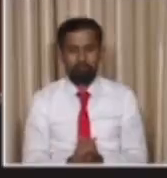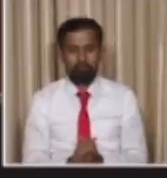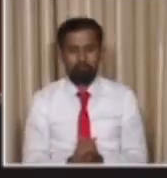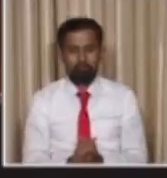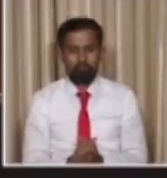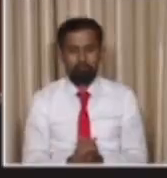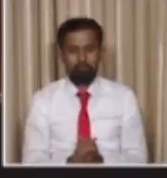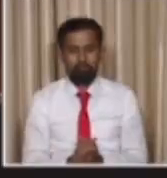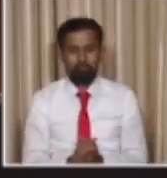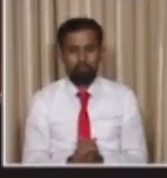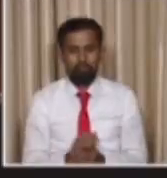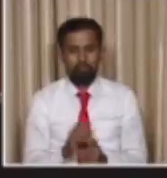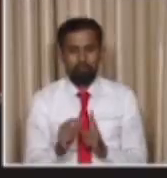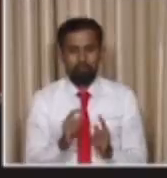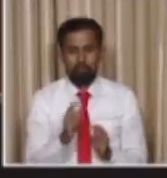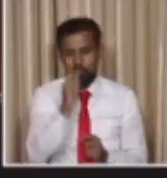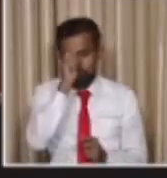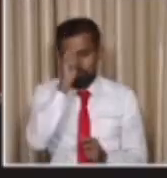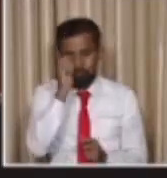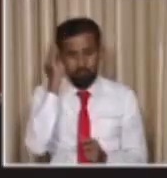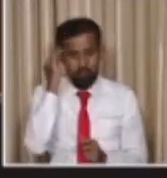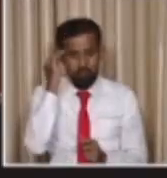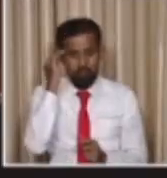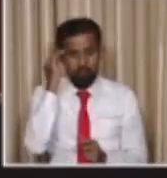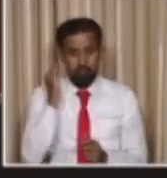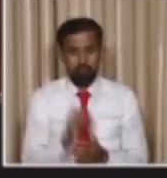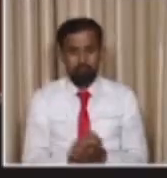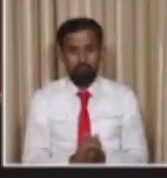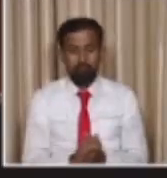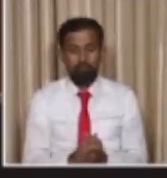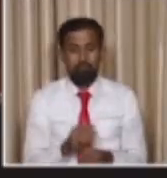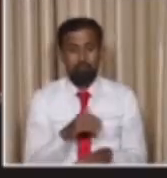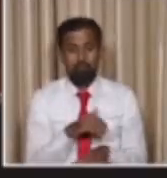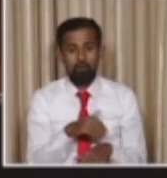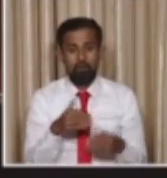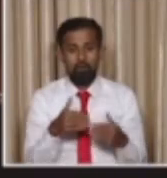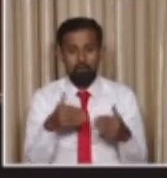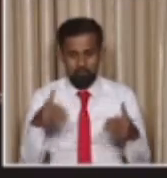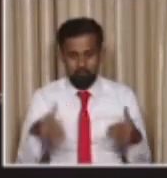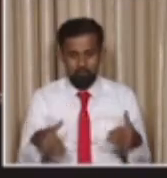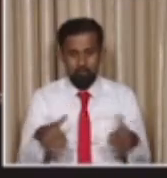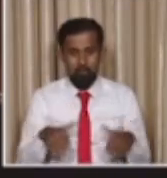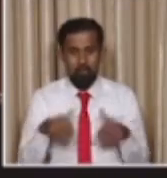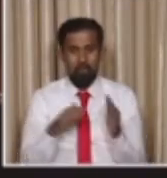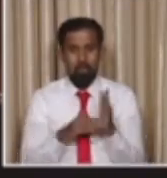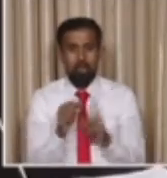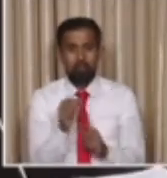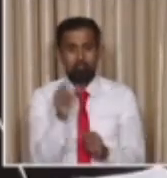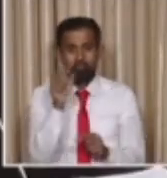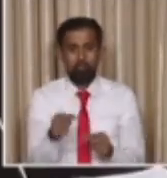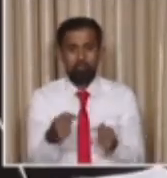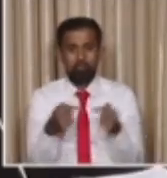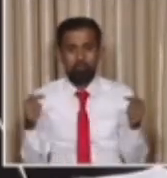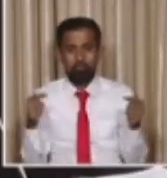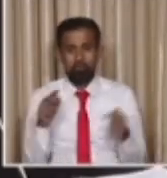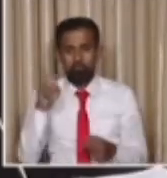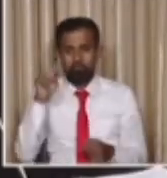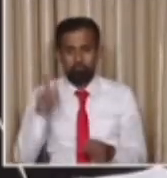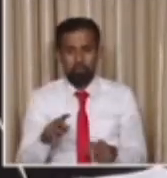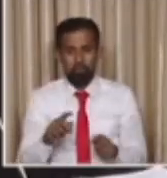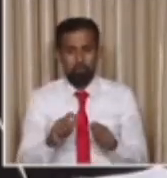ගරු මූලාසනාරූඪ මන්ත්‍රීතුමියනි අද මේ සෞඛ්‍ය ඇමතිතුමාට එරෙහි විශ්වාස භංගයක්